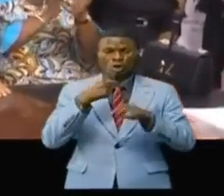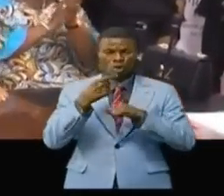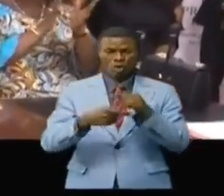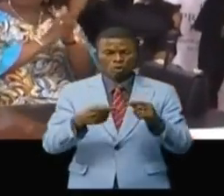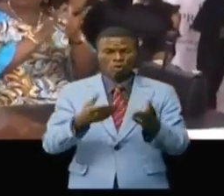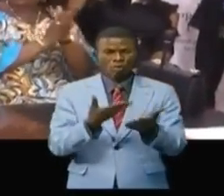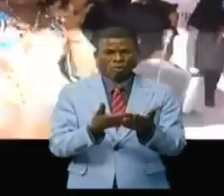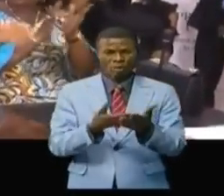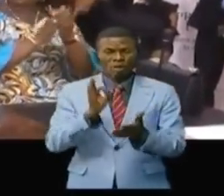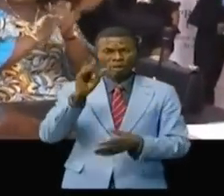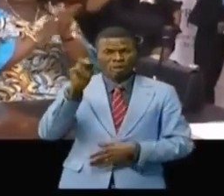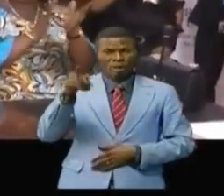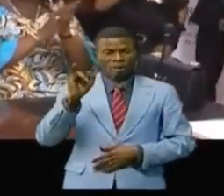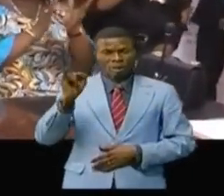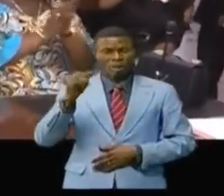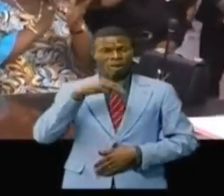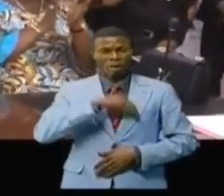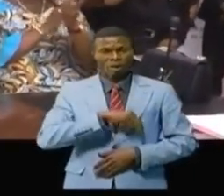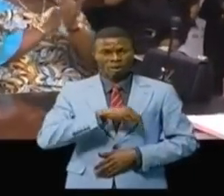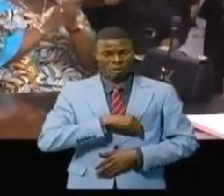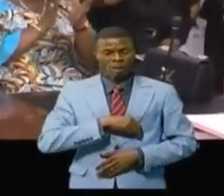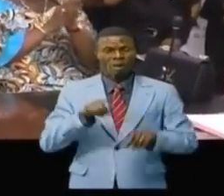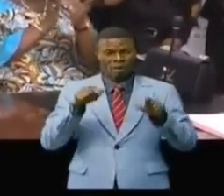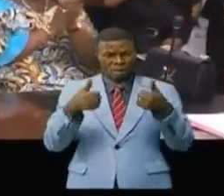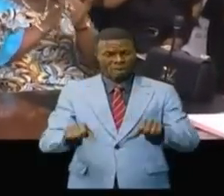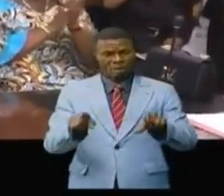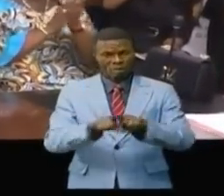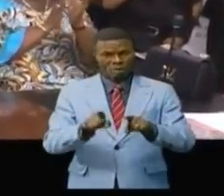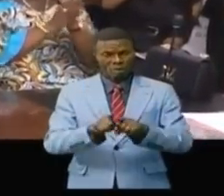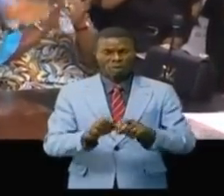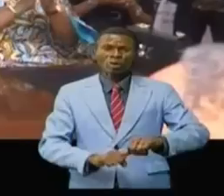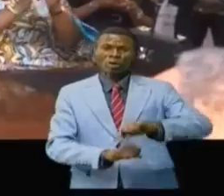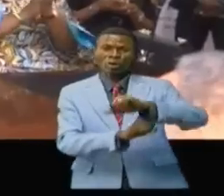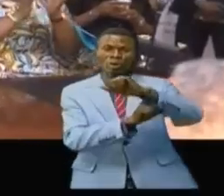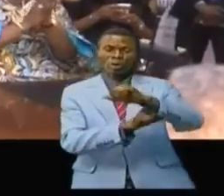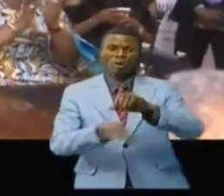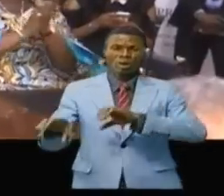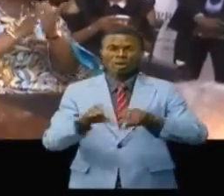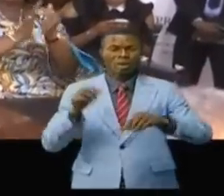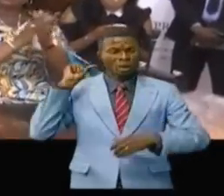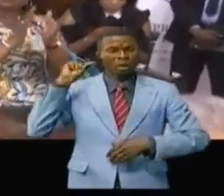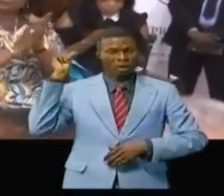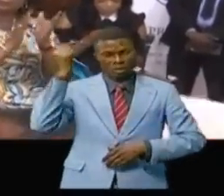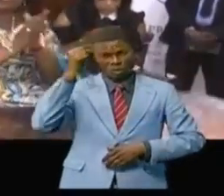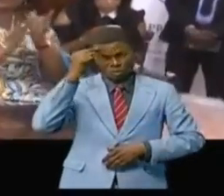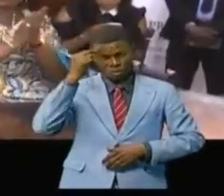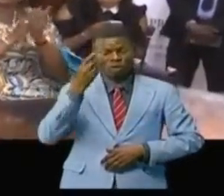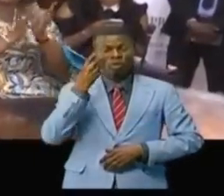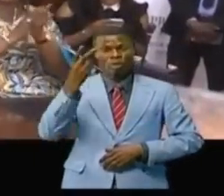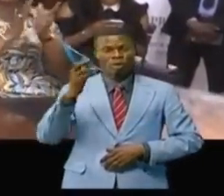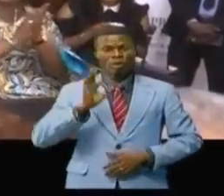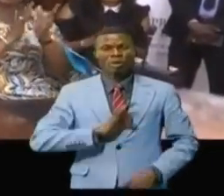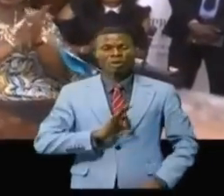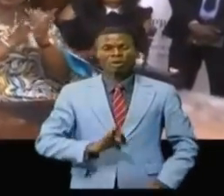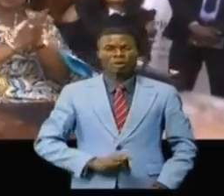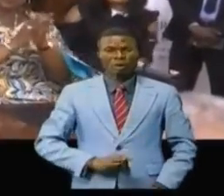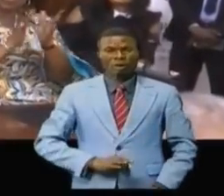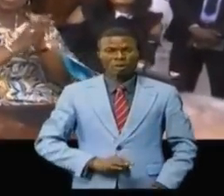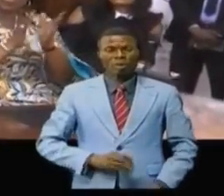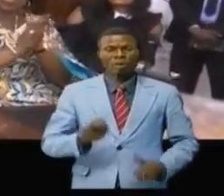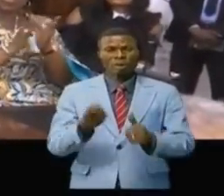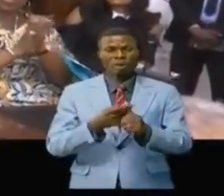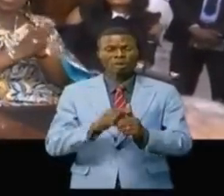FPI, certes, mais la mission demeure la même, celle d'accompagner l'action du gouvernement et la vision du chef de l'État, tout